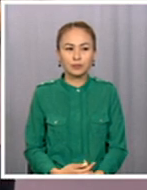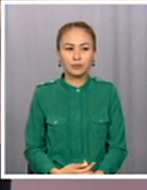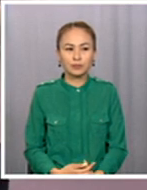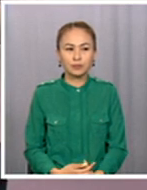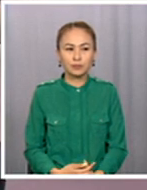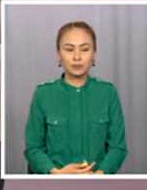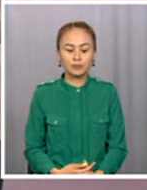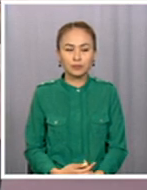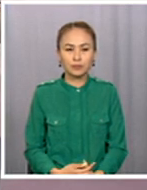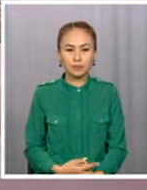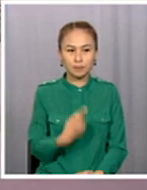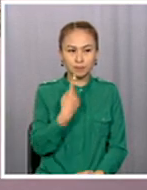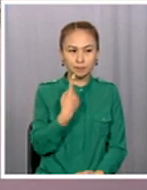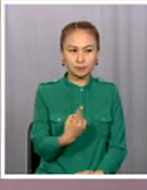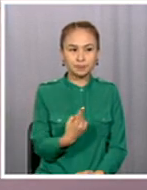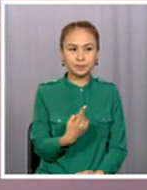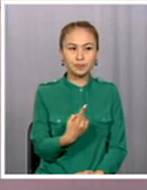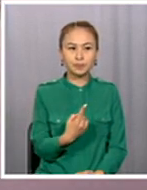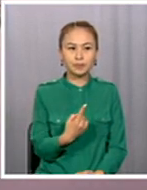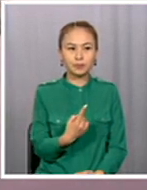Сан есім бір.